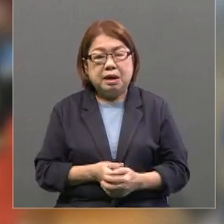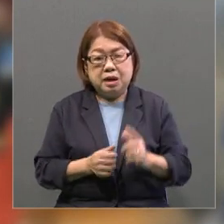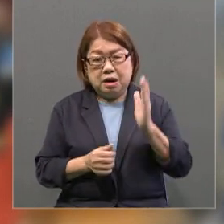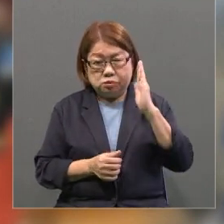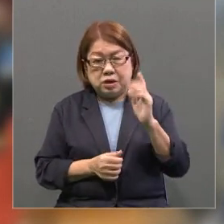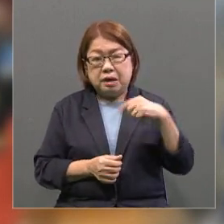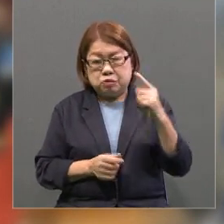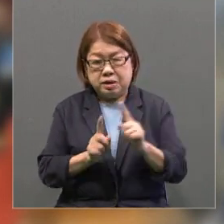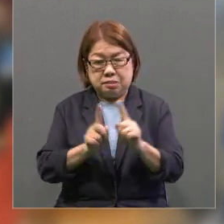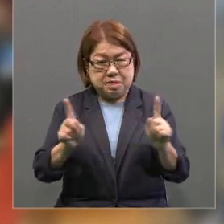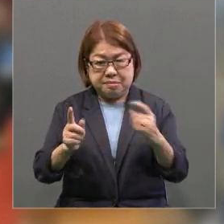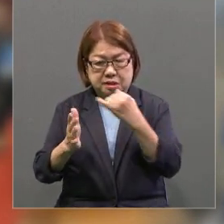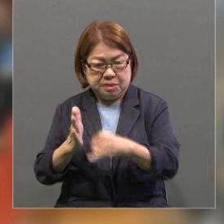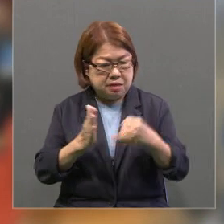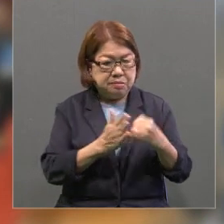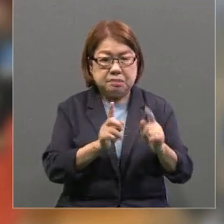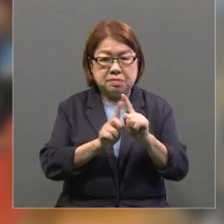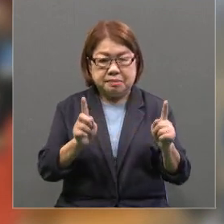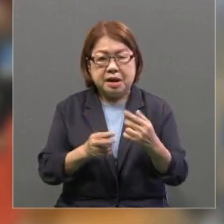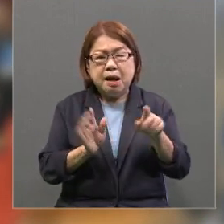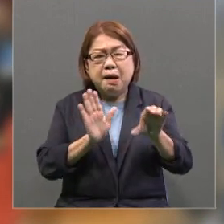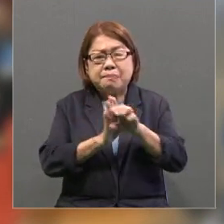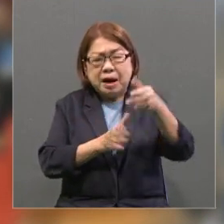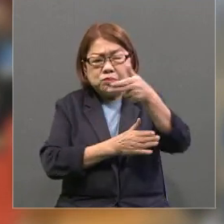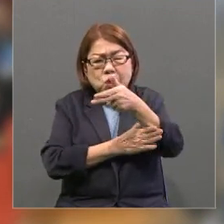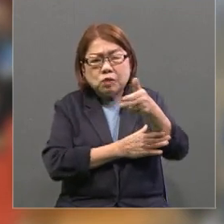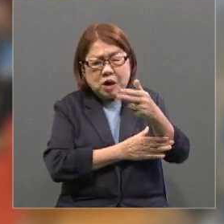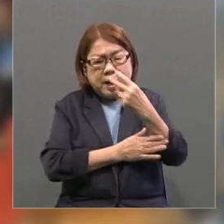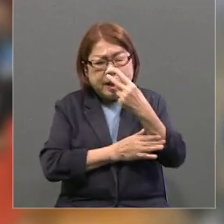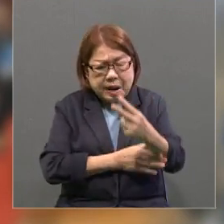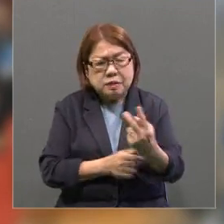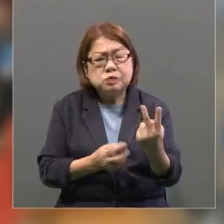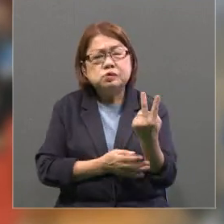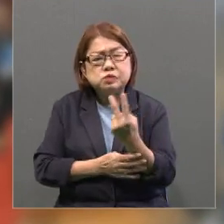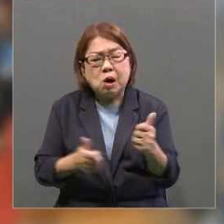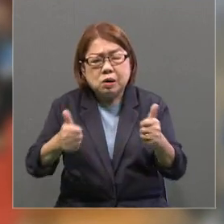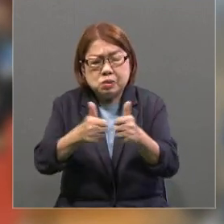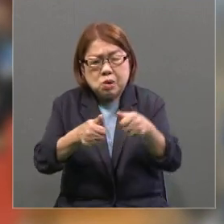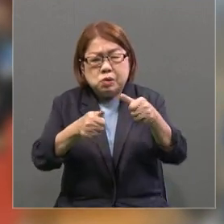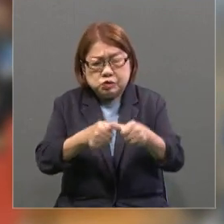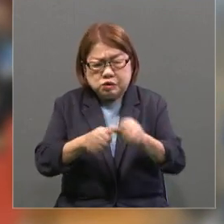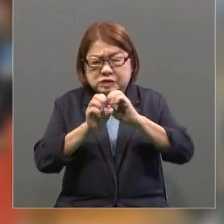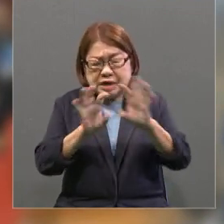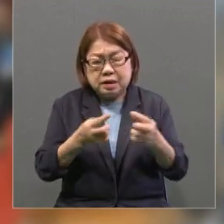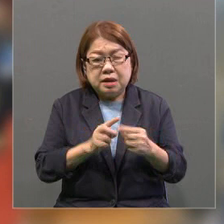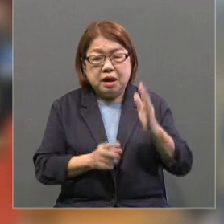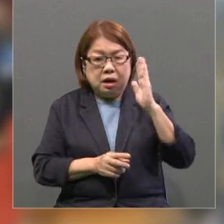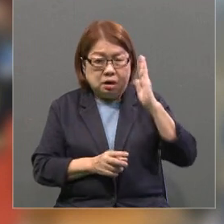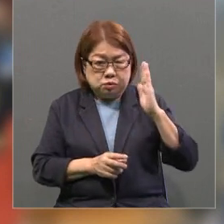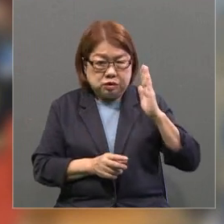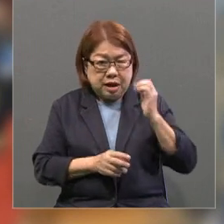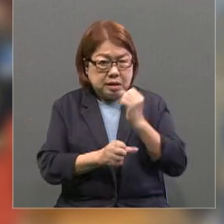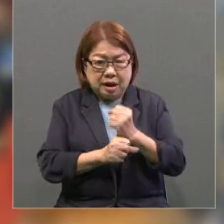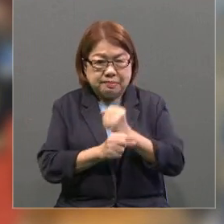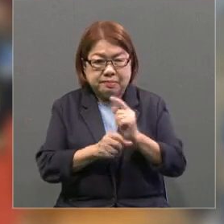มิ้นกับแจ็คเนี่ยต่างกันแม้ว่ามีภาพวงจรปิดก็จะเห็นว่ามิ้นก็อยู่ด้วยนะฮะแต่ของแจ็คเนี่ยคือพฤติการณ์ต่างกัน